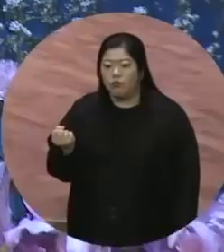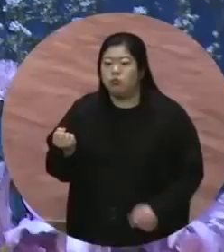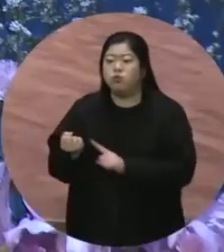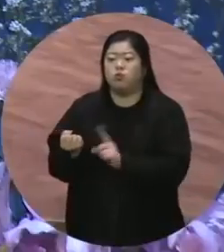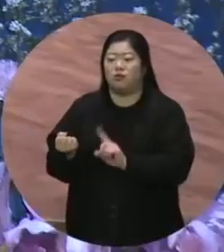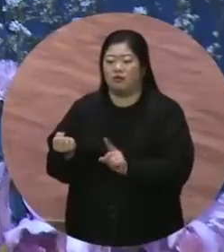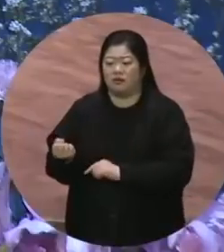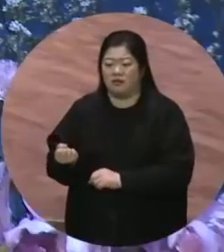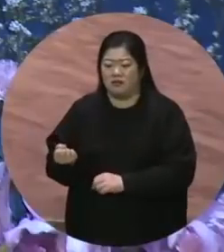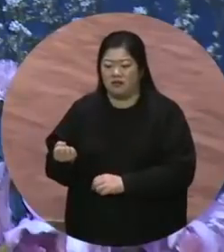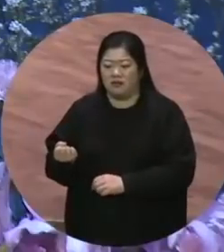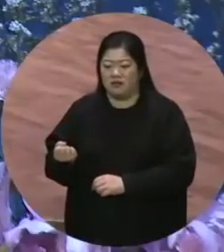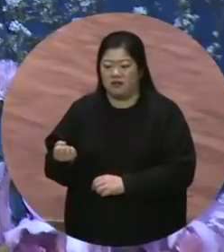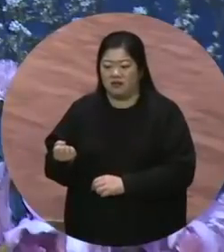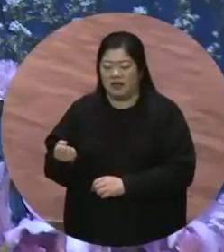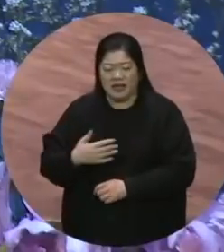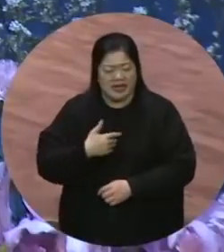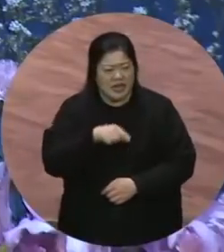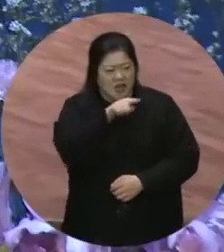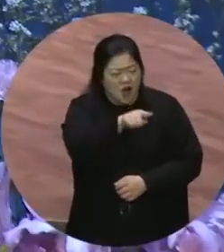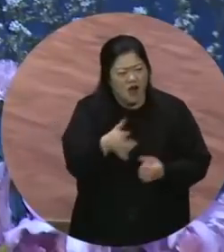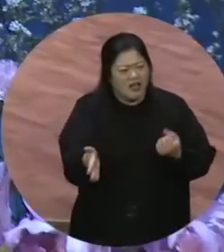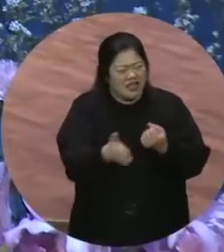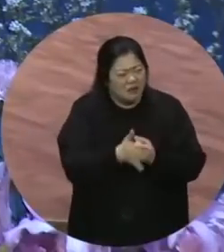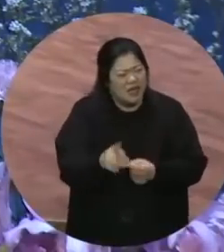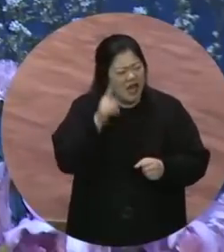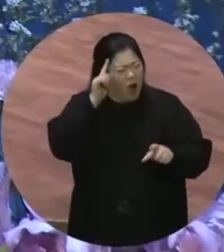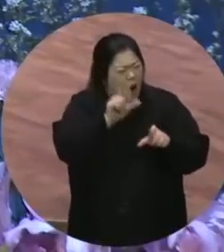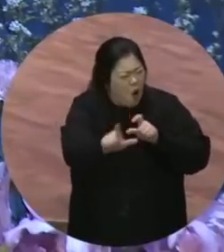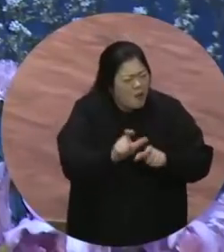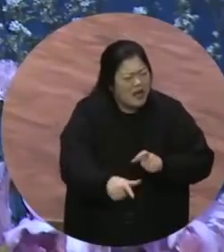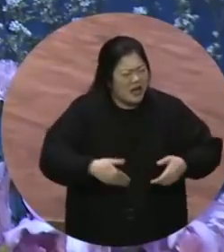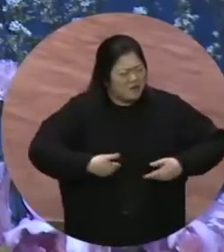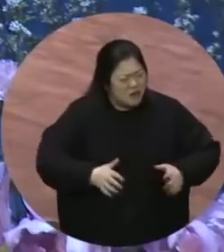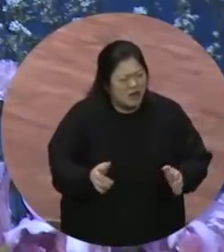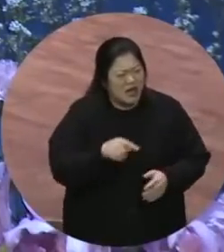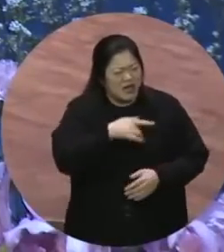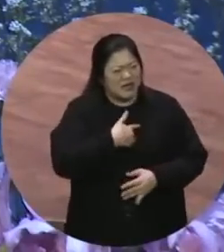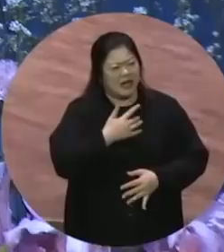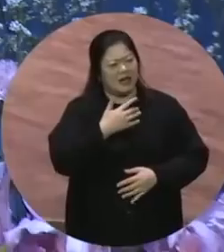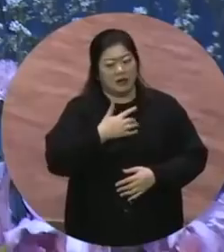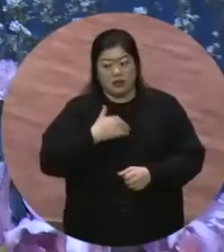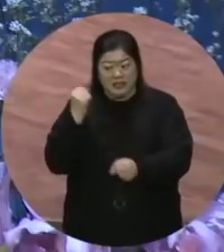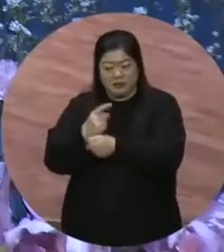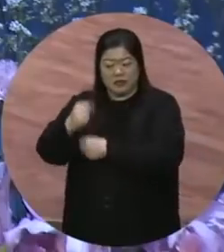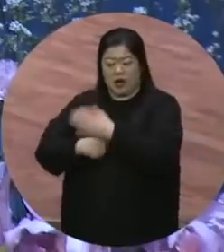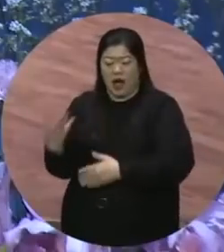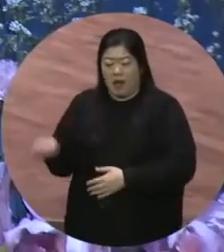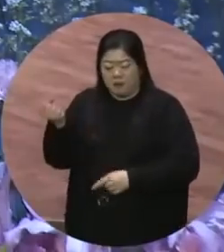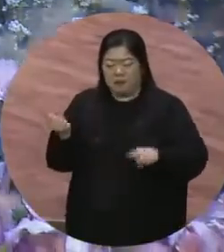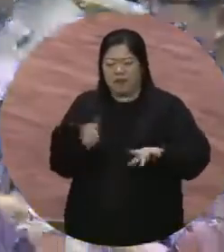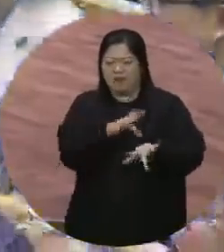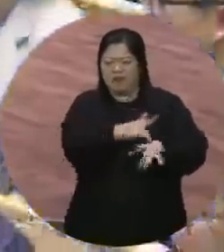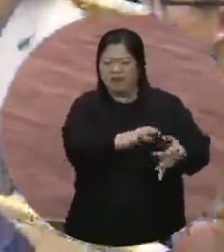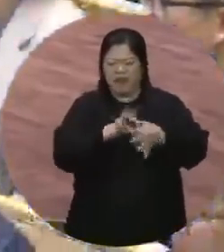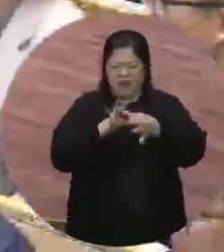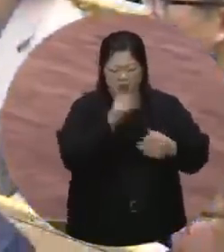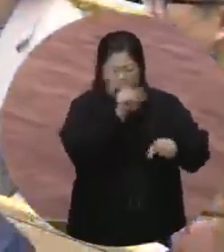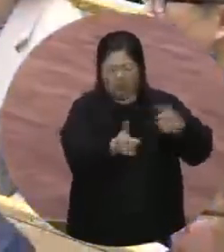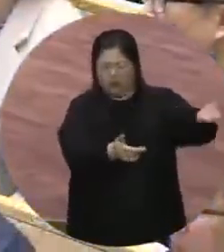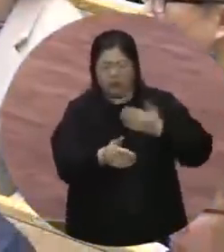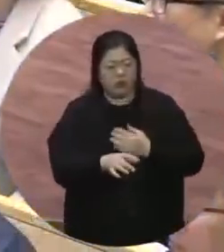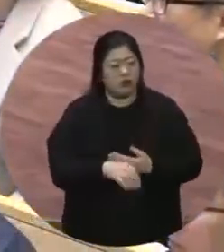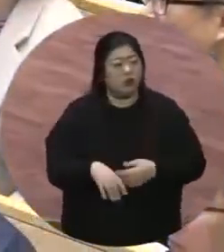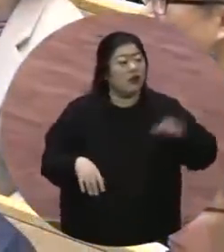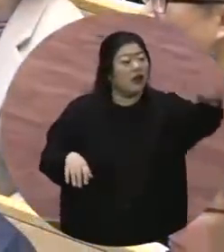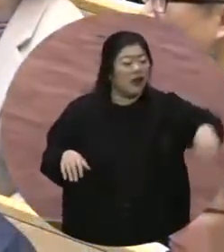밤새우고 너 때문에 고민하고 너 때문에 고통사갈 이유 없어. 나는 용서해. 나 자유할 거야. 아멘. 그래 버려야 돼요.